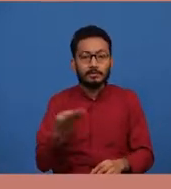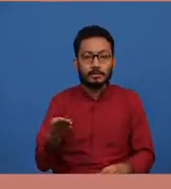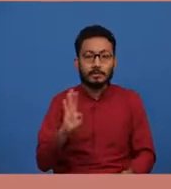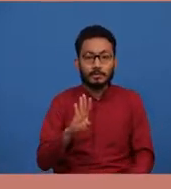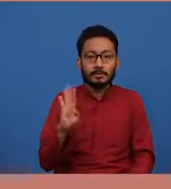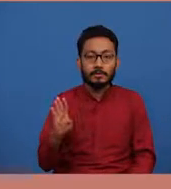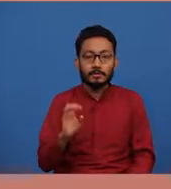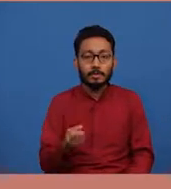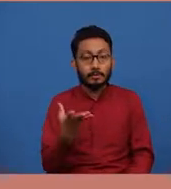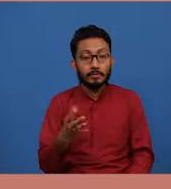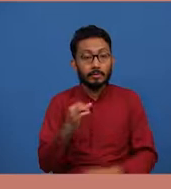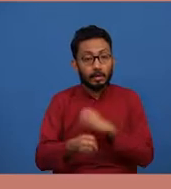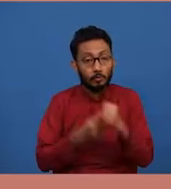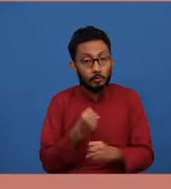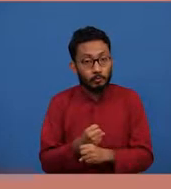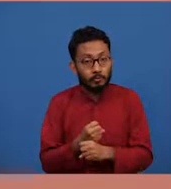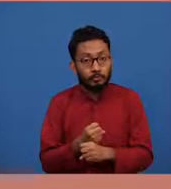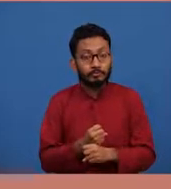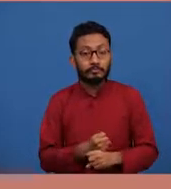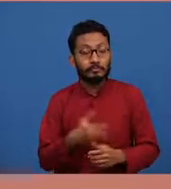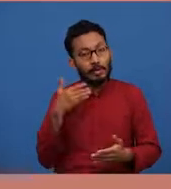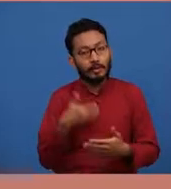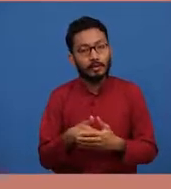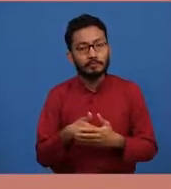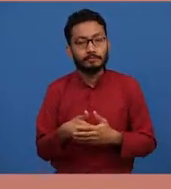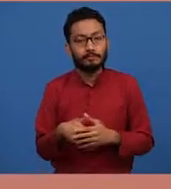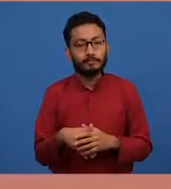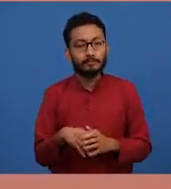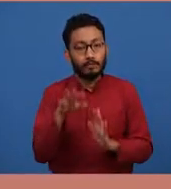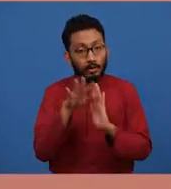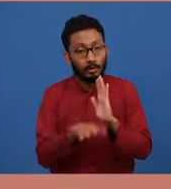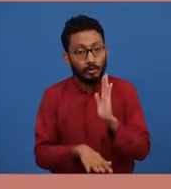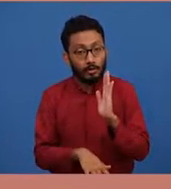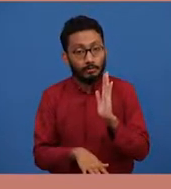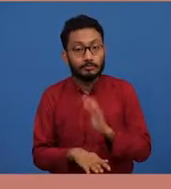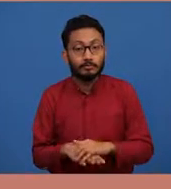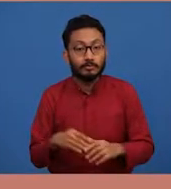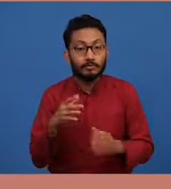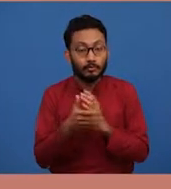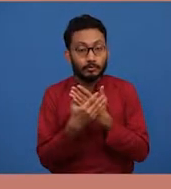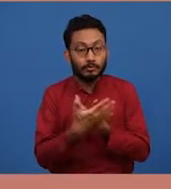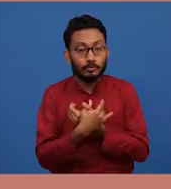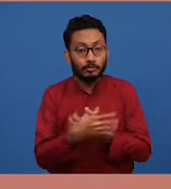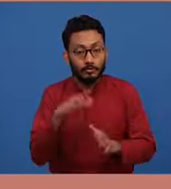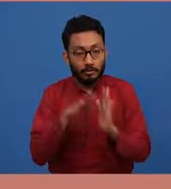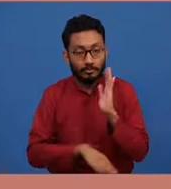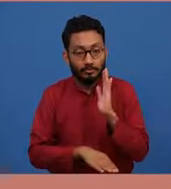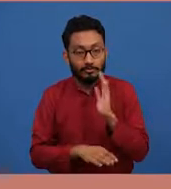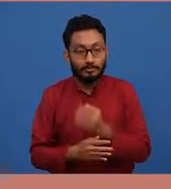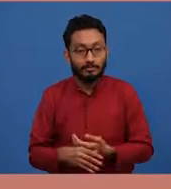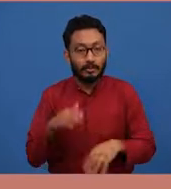sehinggakan jumlah Rama-Rama semakin berkurangan. Pada suatu pagi yang